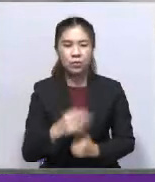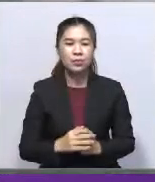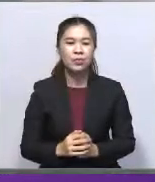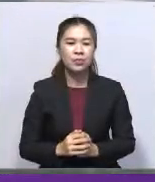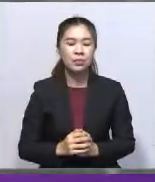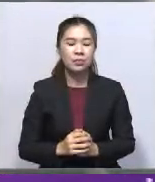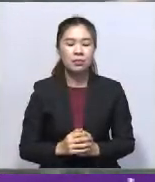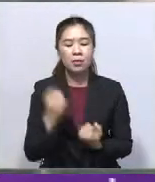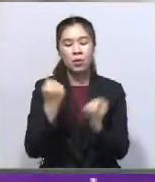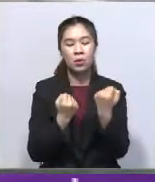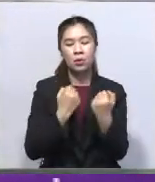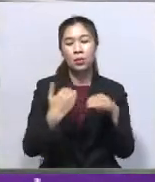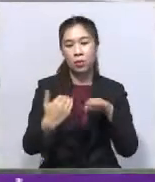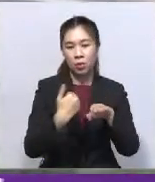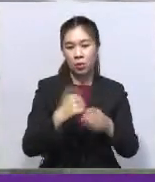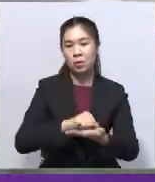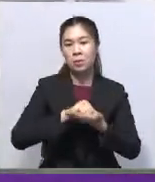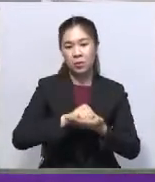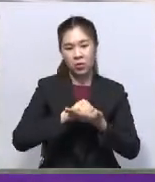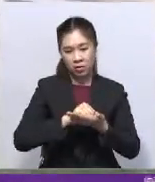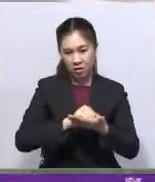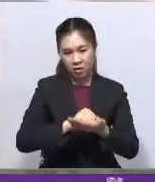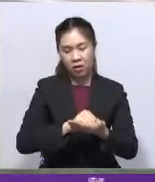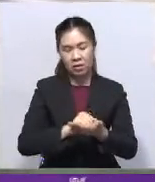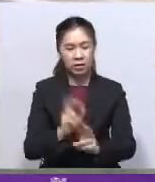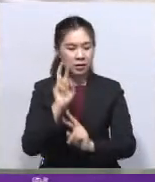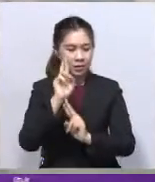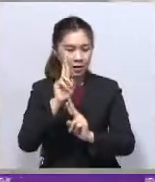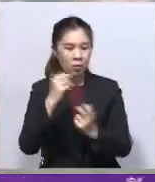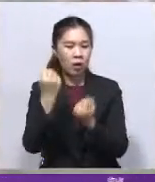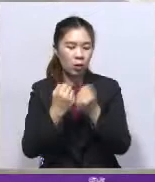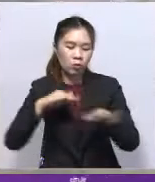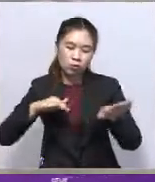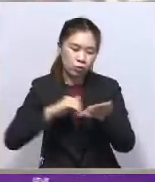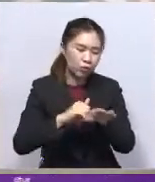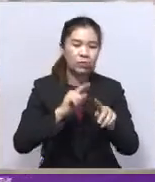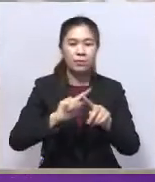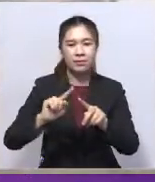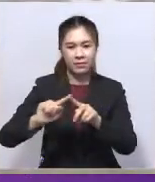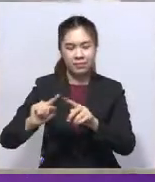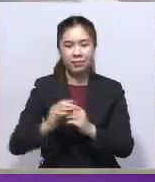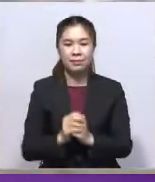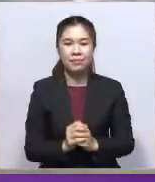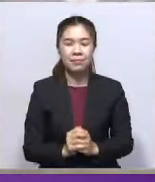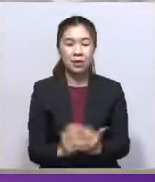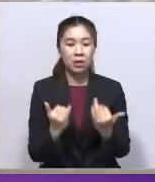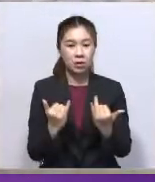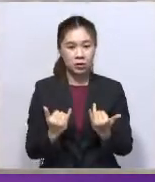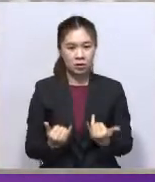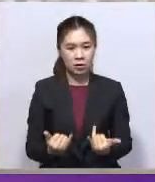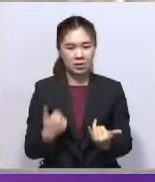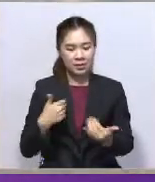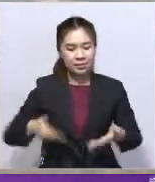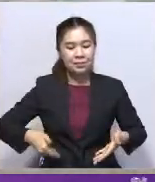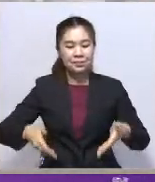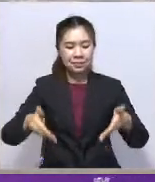นพื้นที่จราจรการอำนวยความสะดวกด้านการจราจรและการเฝ้าระวังอุบัติเหตุโดยขณะนี้นะครับเส้นทางใน